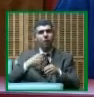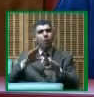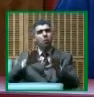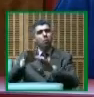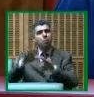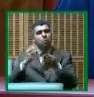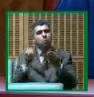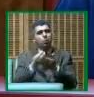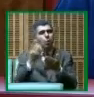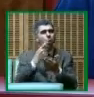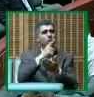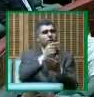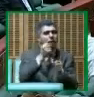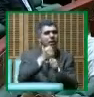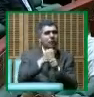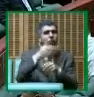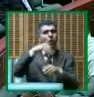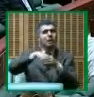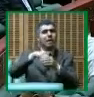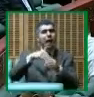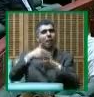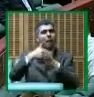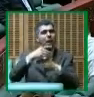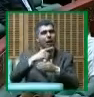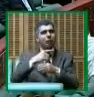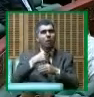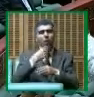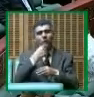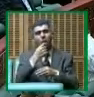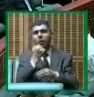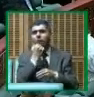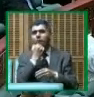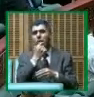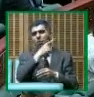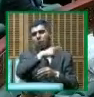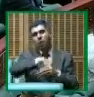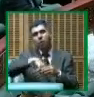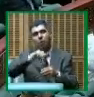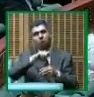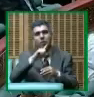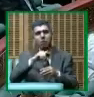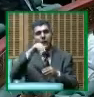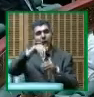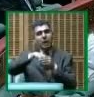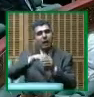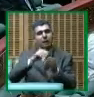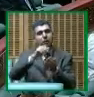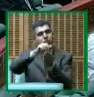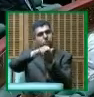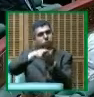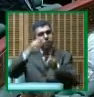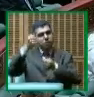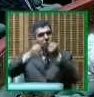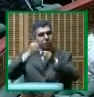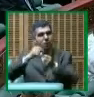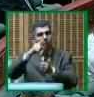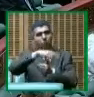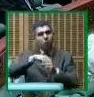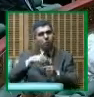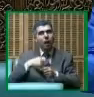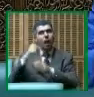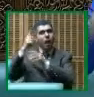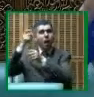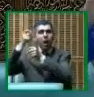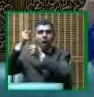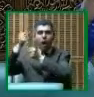للديار اللي كطيح عندها قيمه كبيره، ولكن للاسف حنا مشغولين ما بين الاغلبيه والسياسه والانتخابات الجايه، وهذا